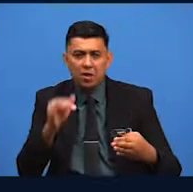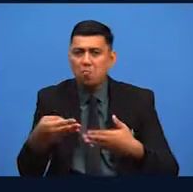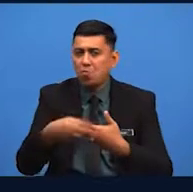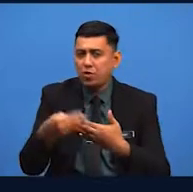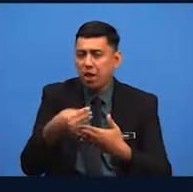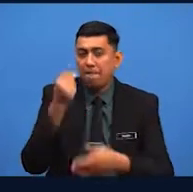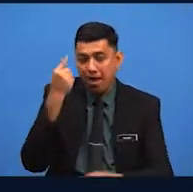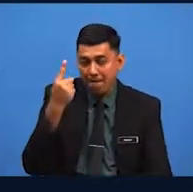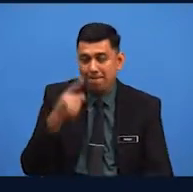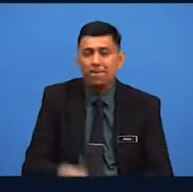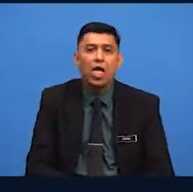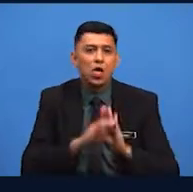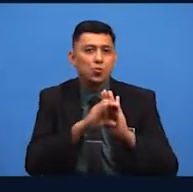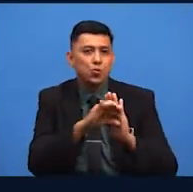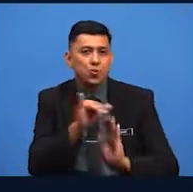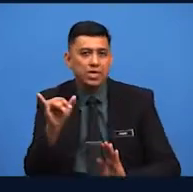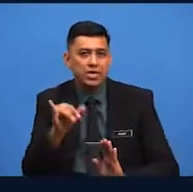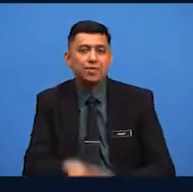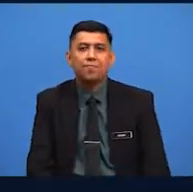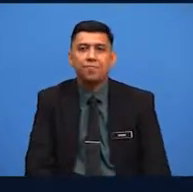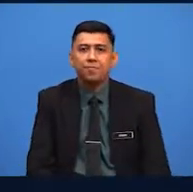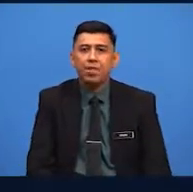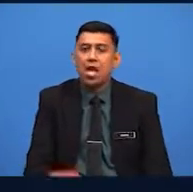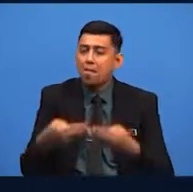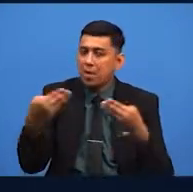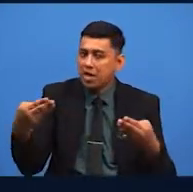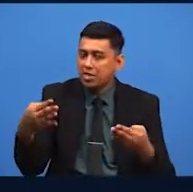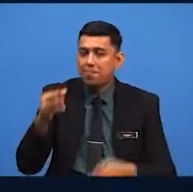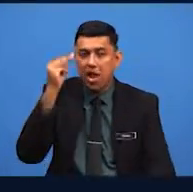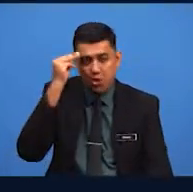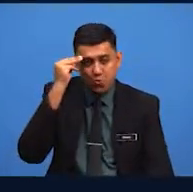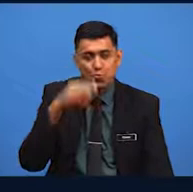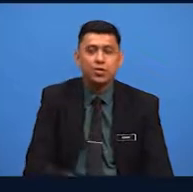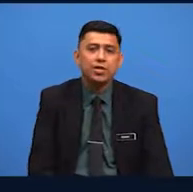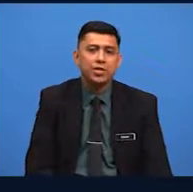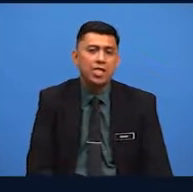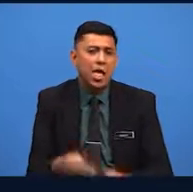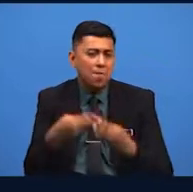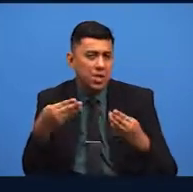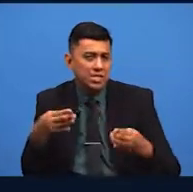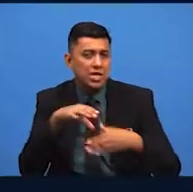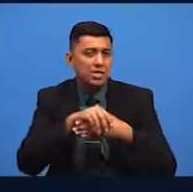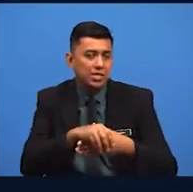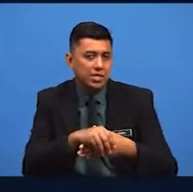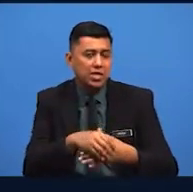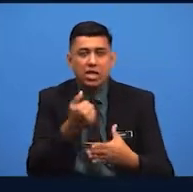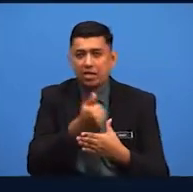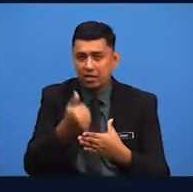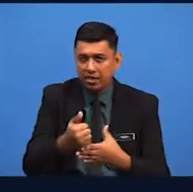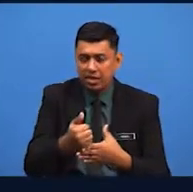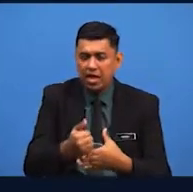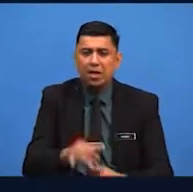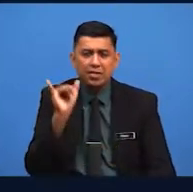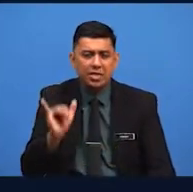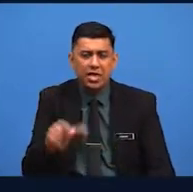difahami. Contohnya, bahasa Melayu, bahasa Inggeris atau bahasa tabi'i